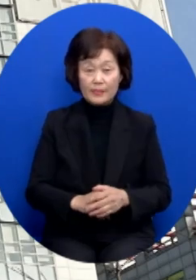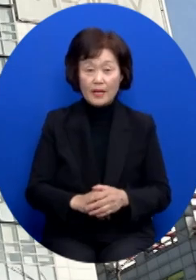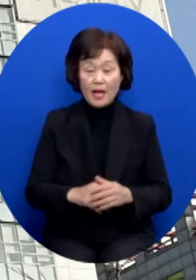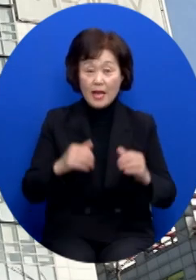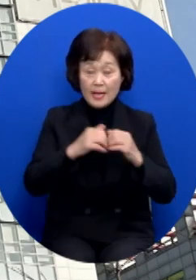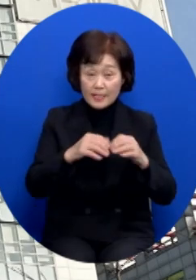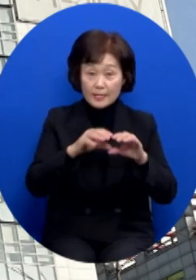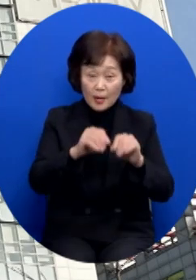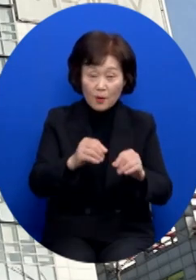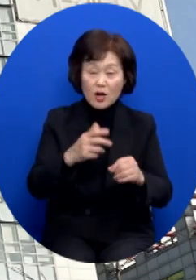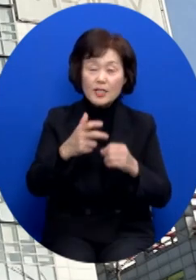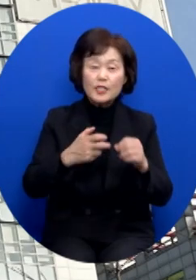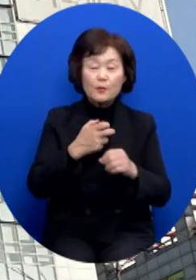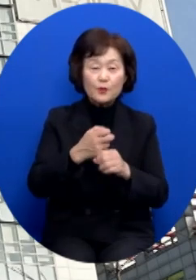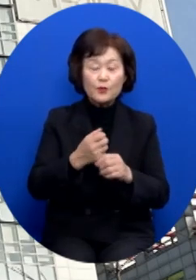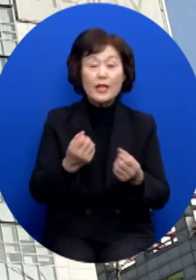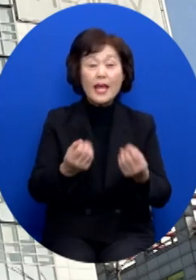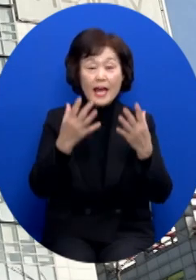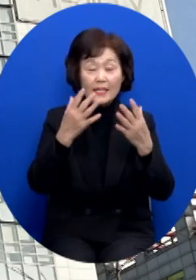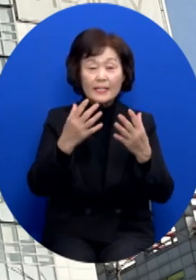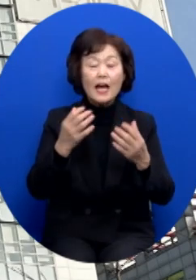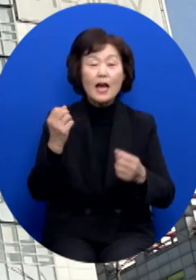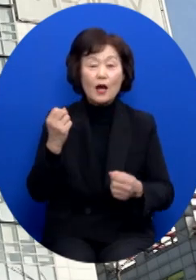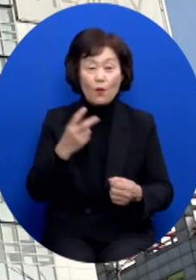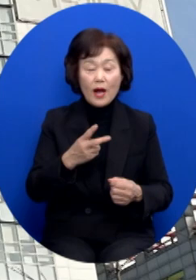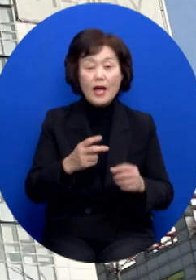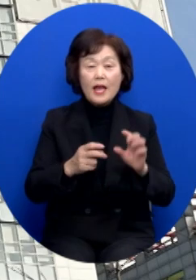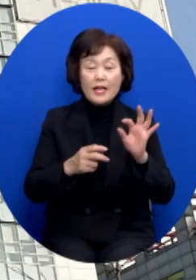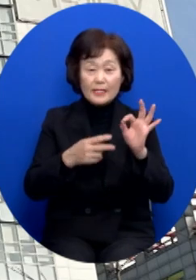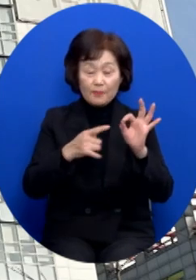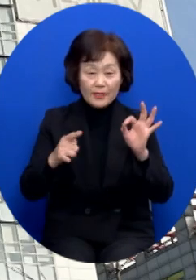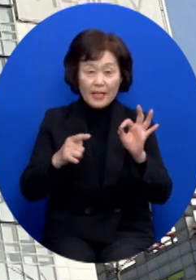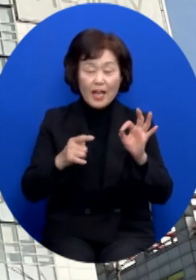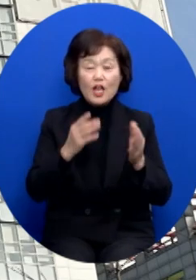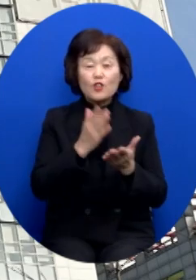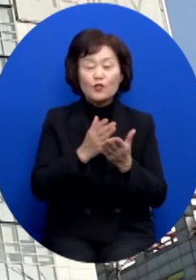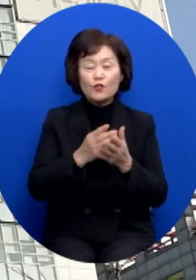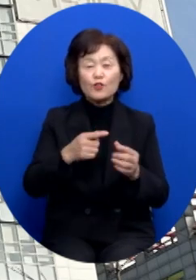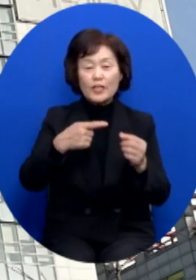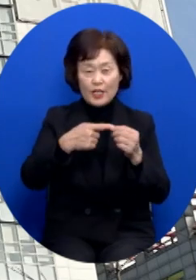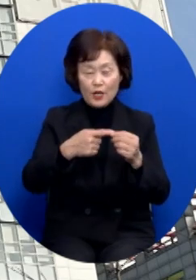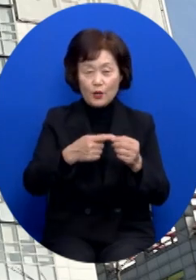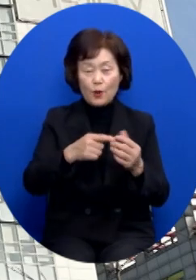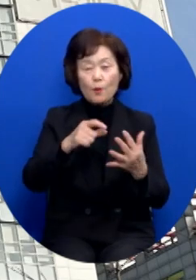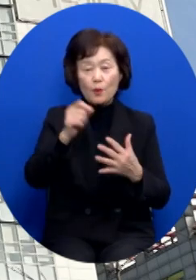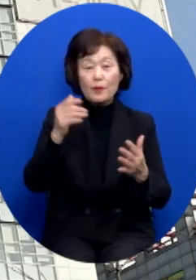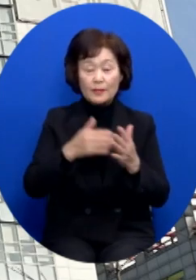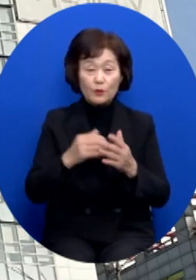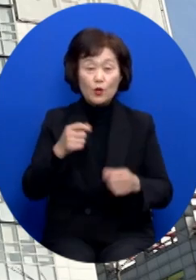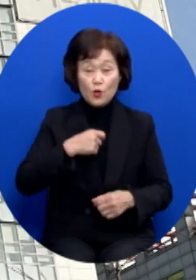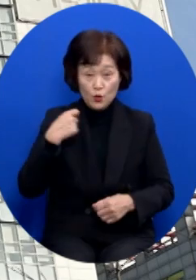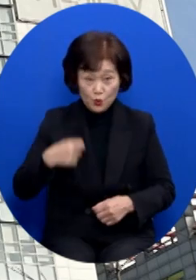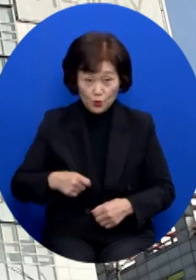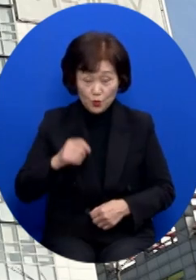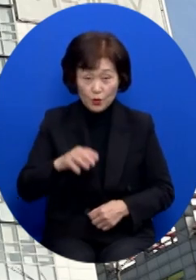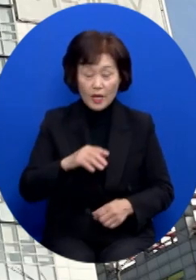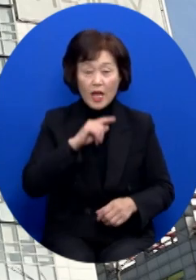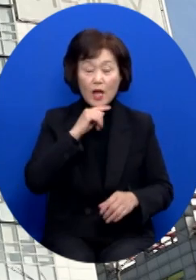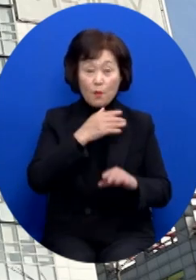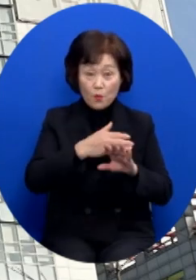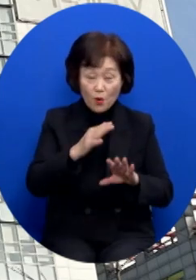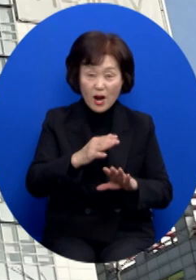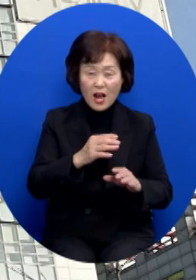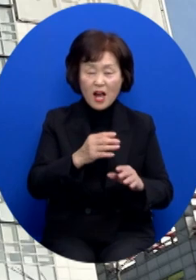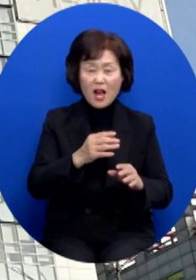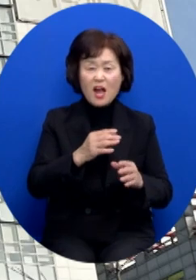정전협정 조인 70주년 행사 활발 진행을 10대 뉴스 1위로 선정했습니다. 또 중국의 탈북민 강제북송